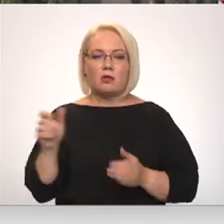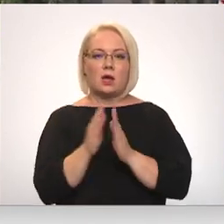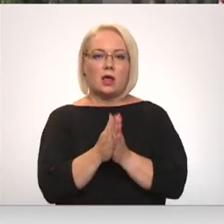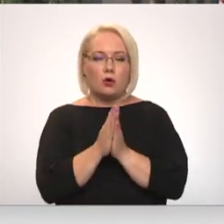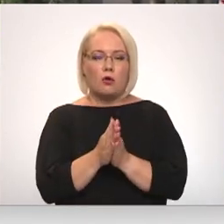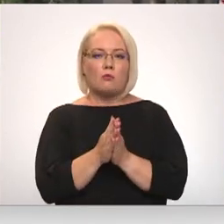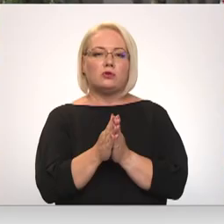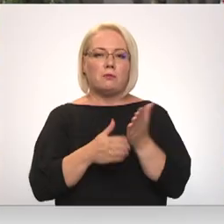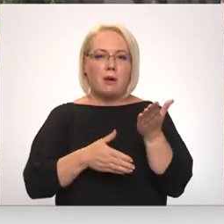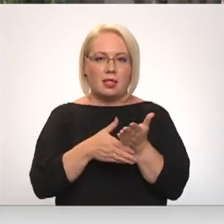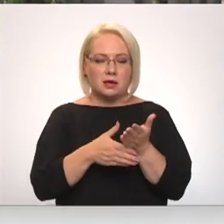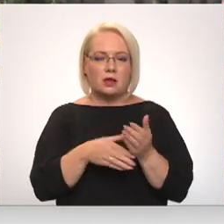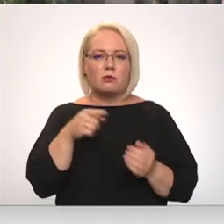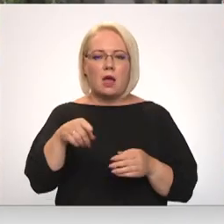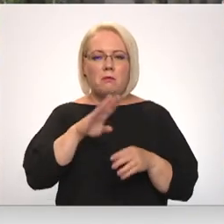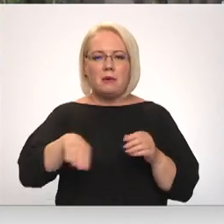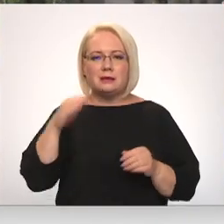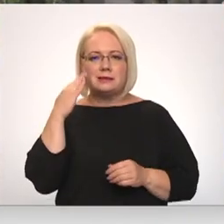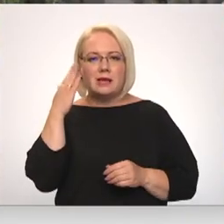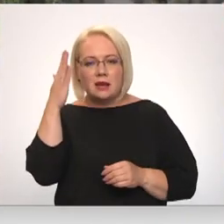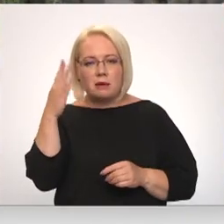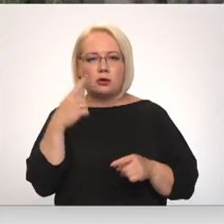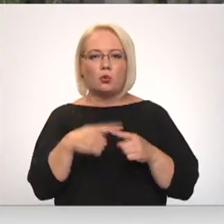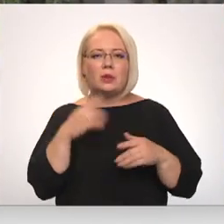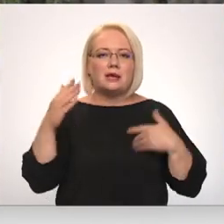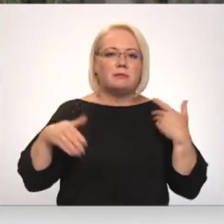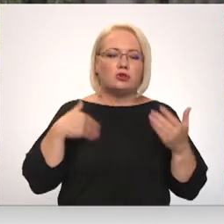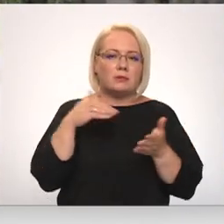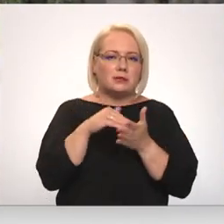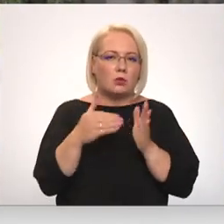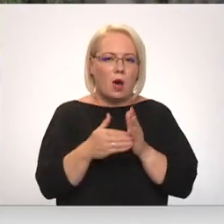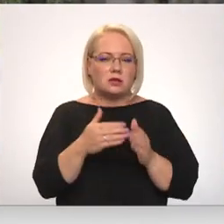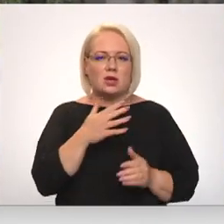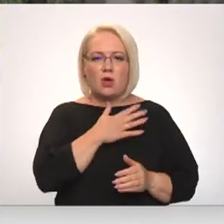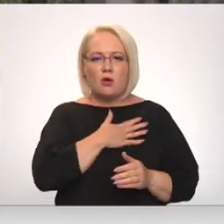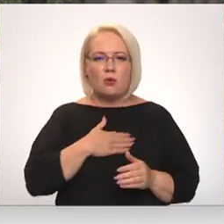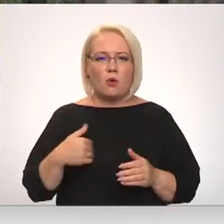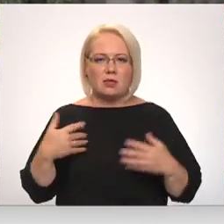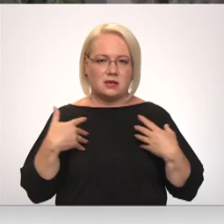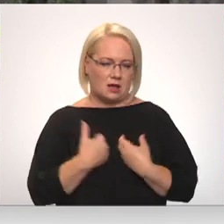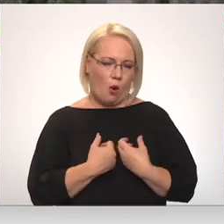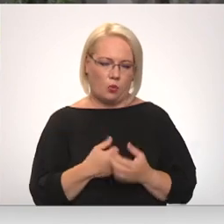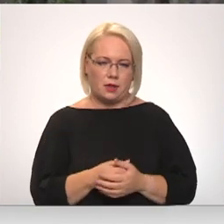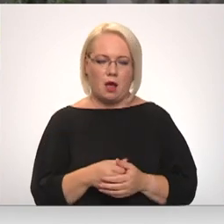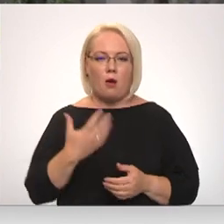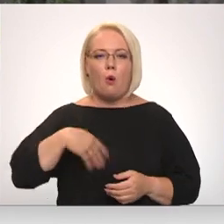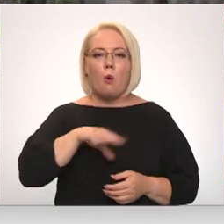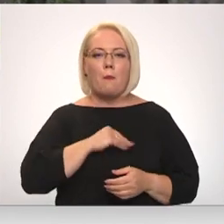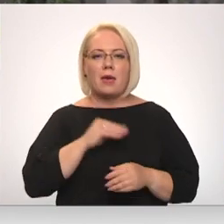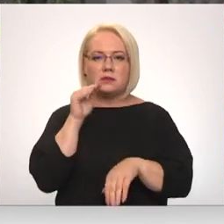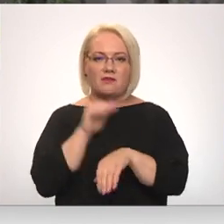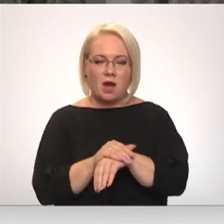pēc palīdzības un tā bezcerības un izmisuma situācija ir diezgan skaudra. Un mēs